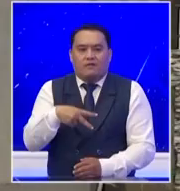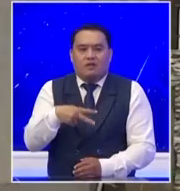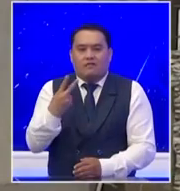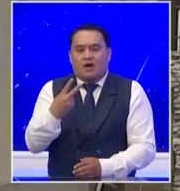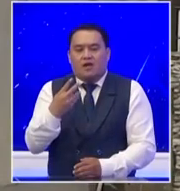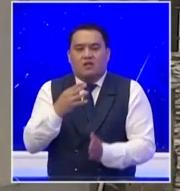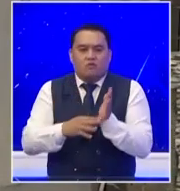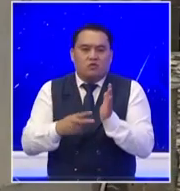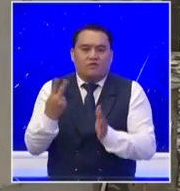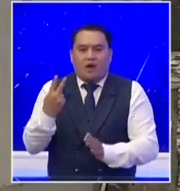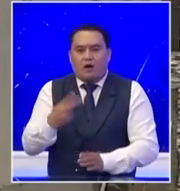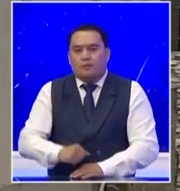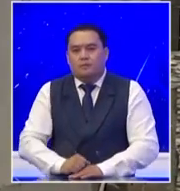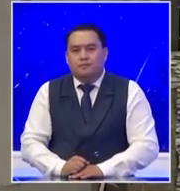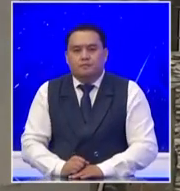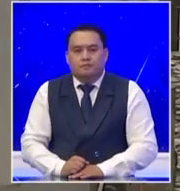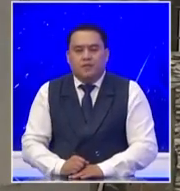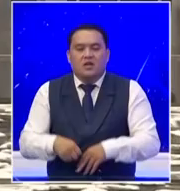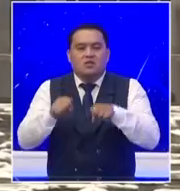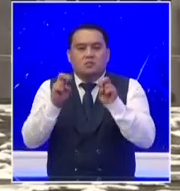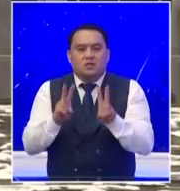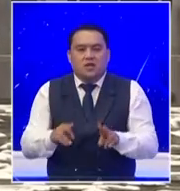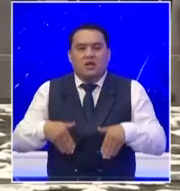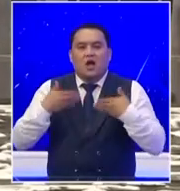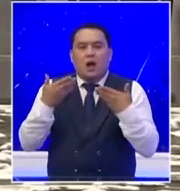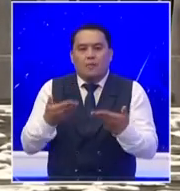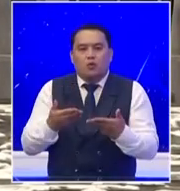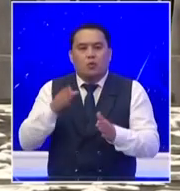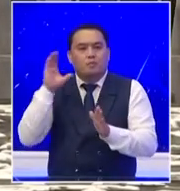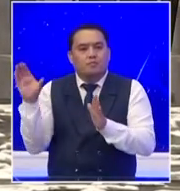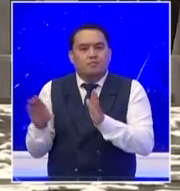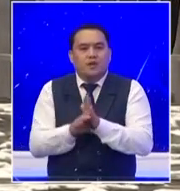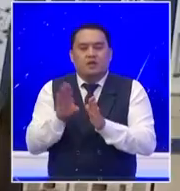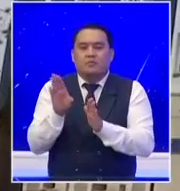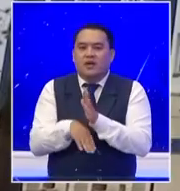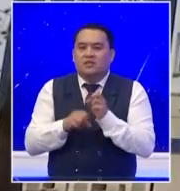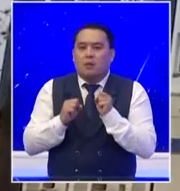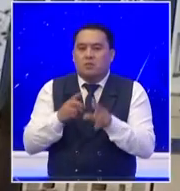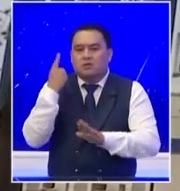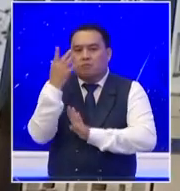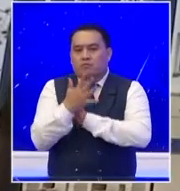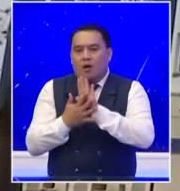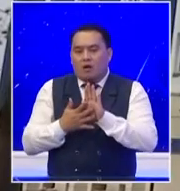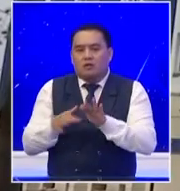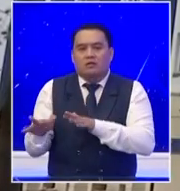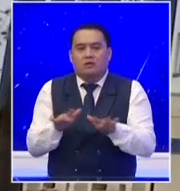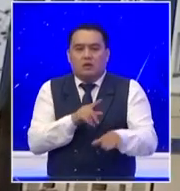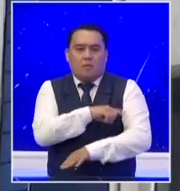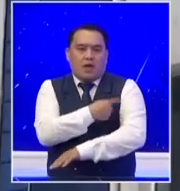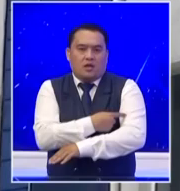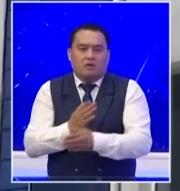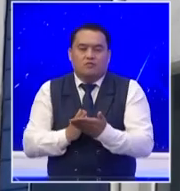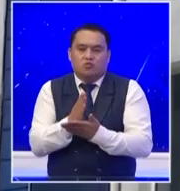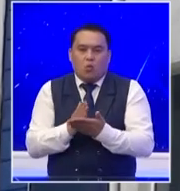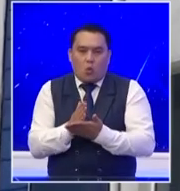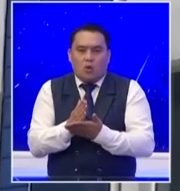41-22-92. Из-за распространения коронавируса специалисты рекомендуют строго соблюдать меры безопасности и с пониманием относиться к деятельности медицинских